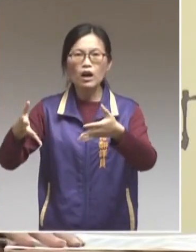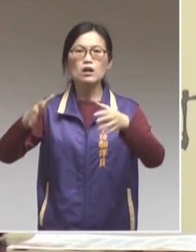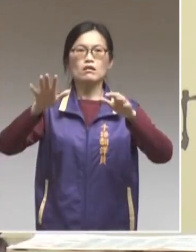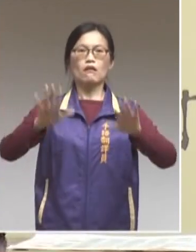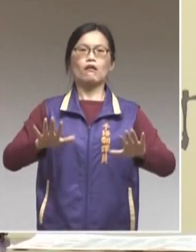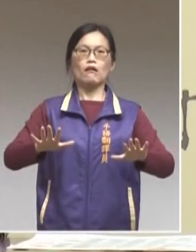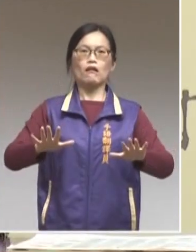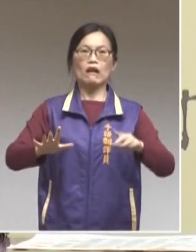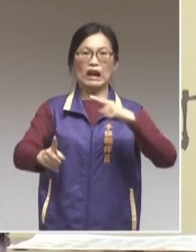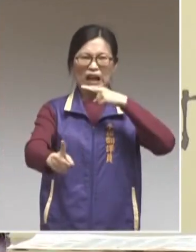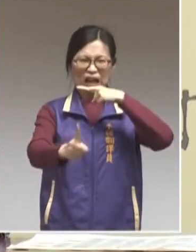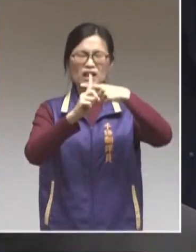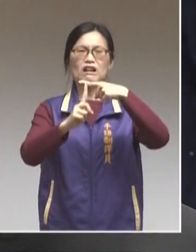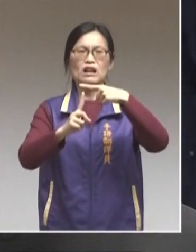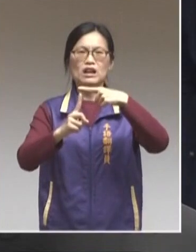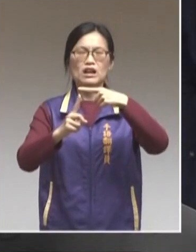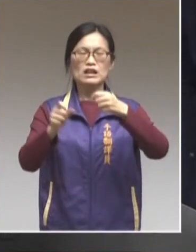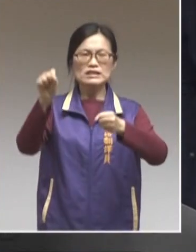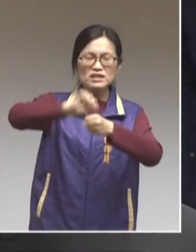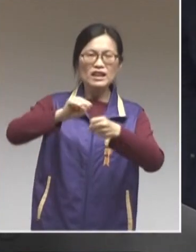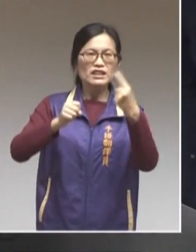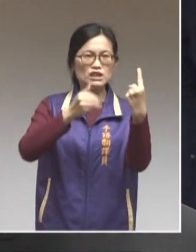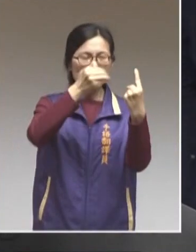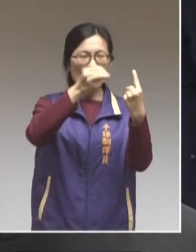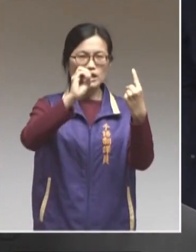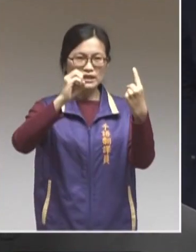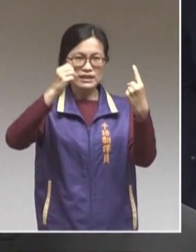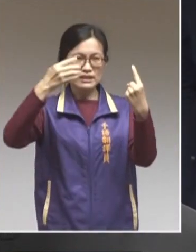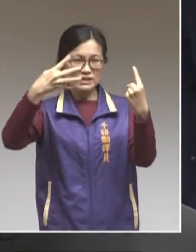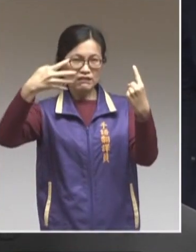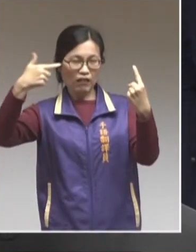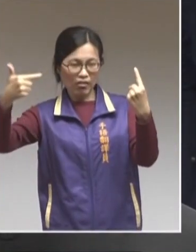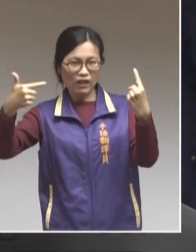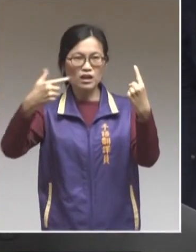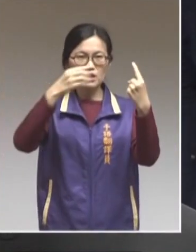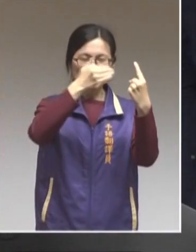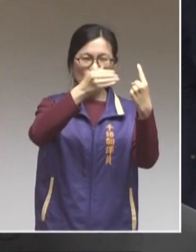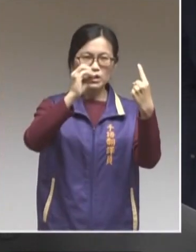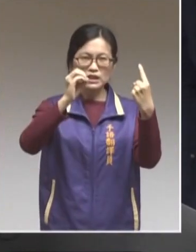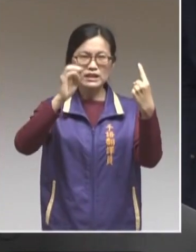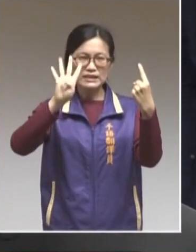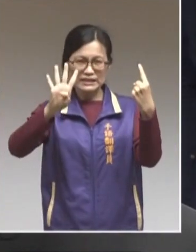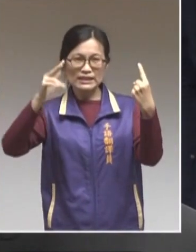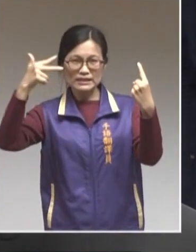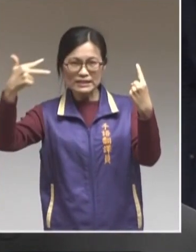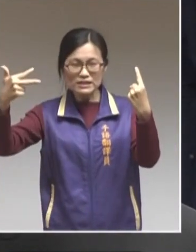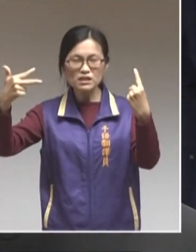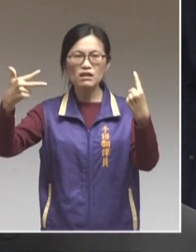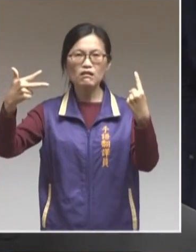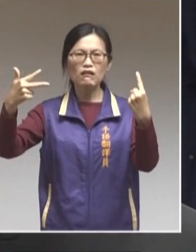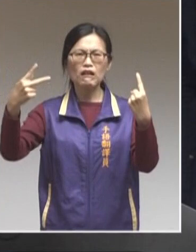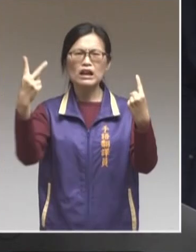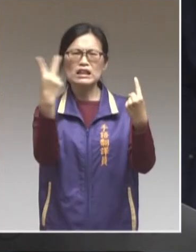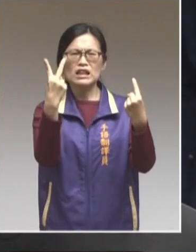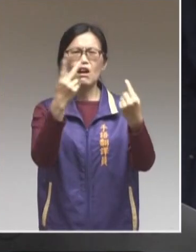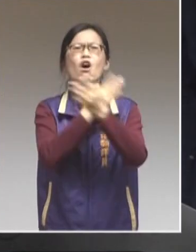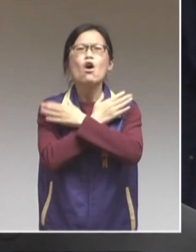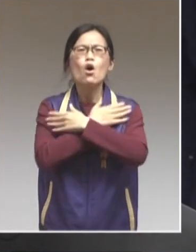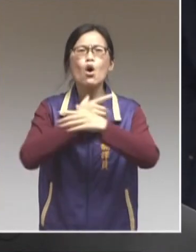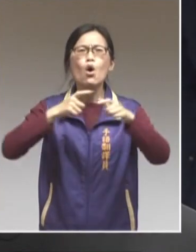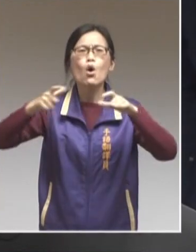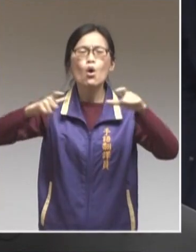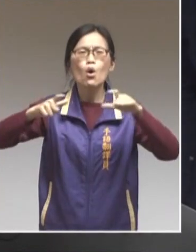天也确诊了19046跟190472名的这个幼儿园的